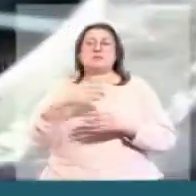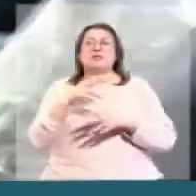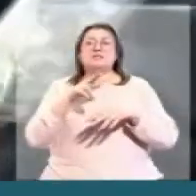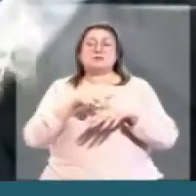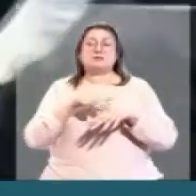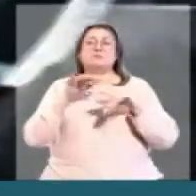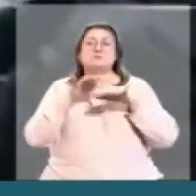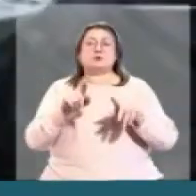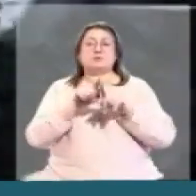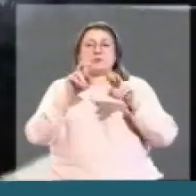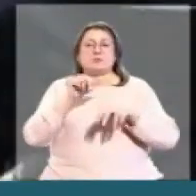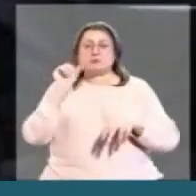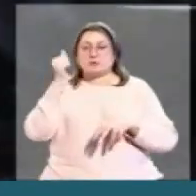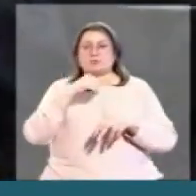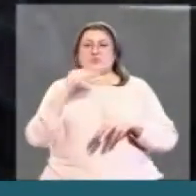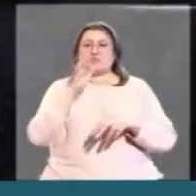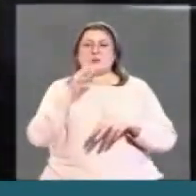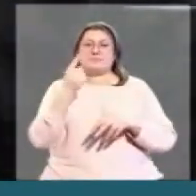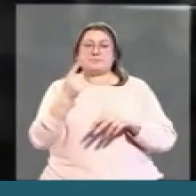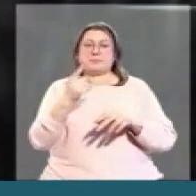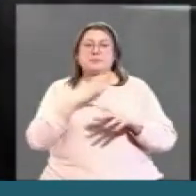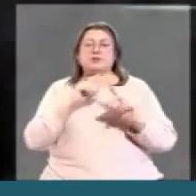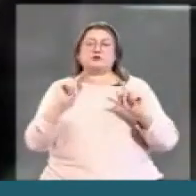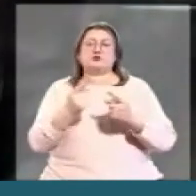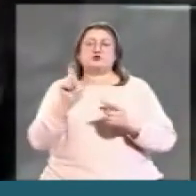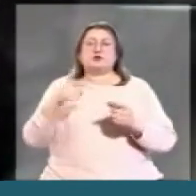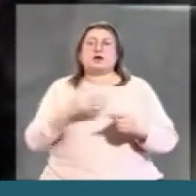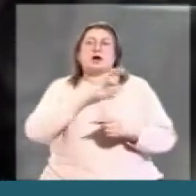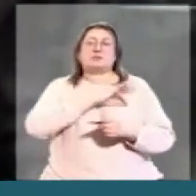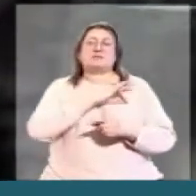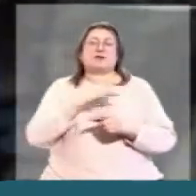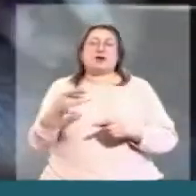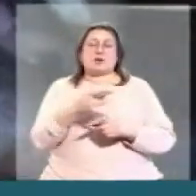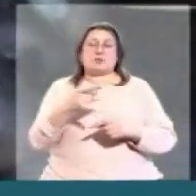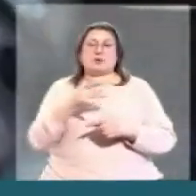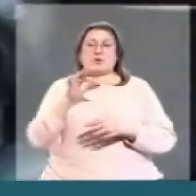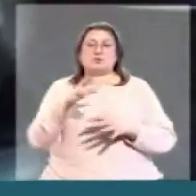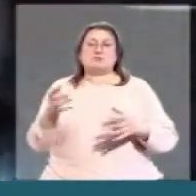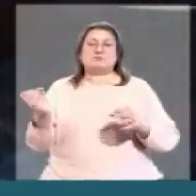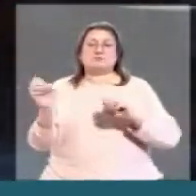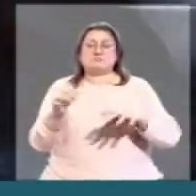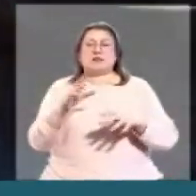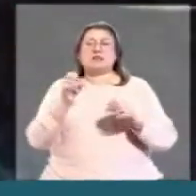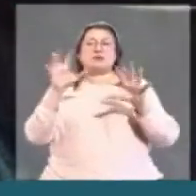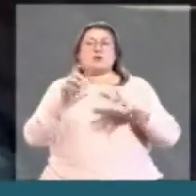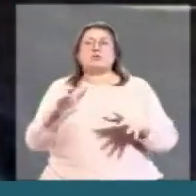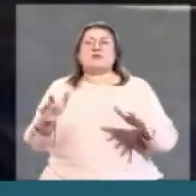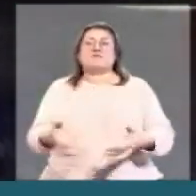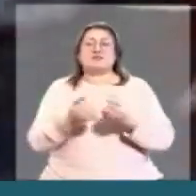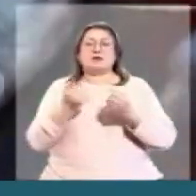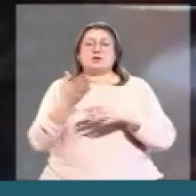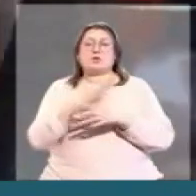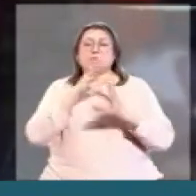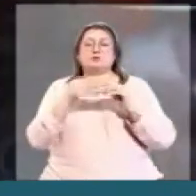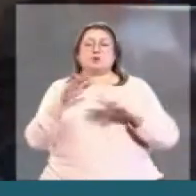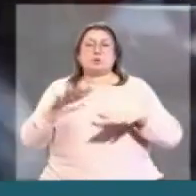инспекция проводит и рейды. В прошлом году в ходе одного из них был задержан житель Карабалыкского района. Он перевозил незаконно выловленную рыбу. Общий